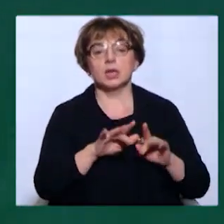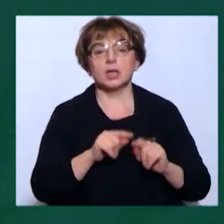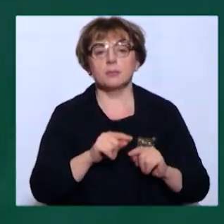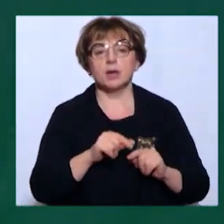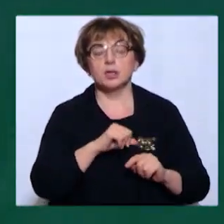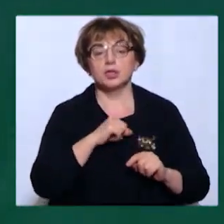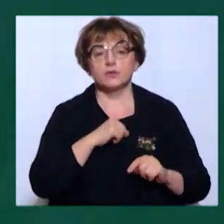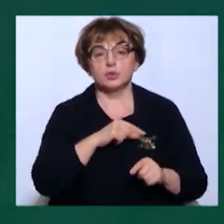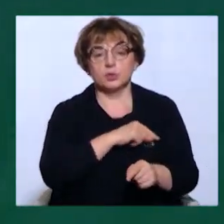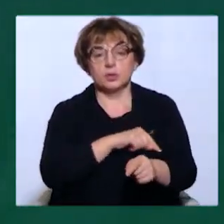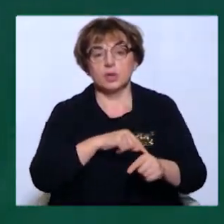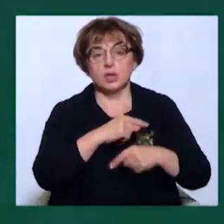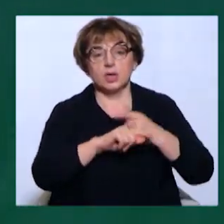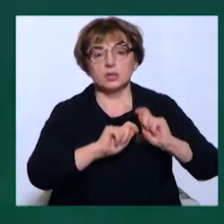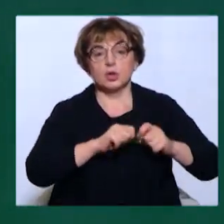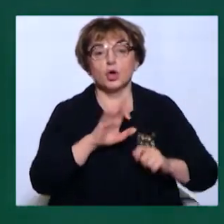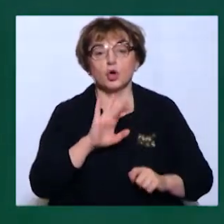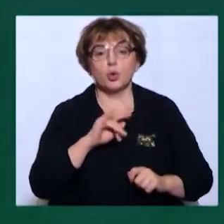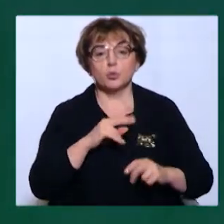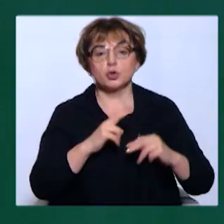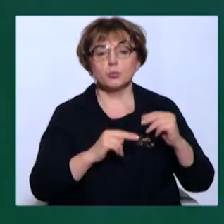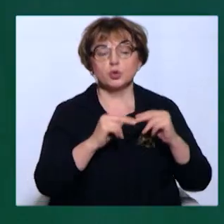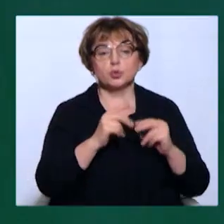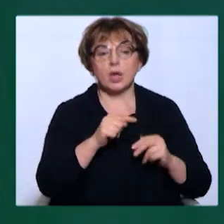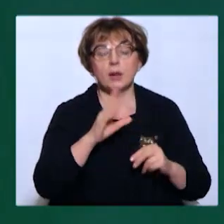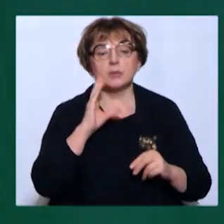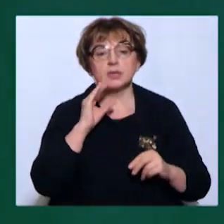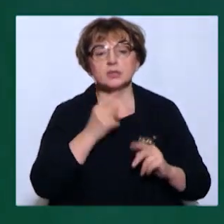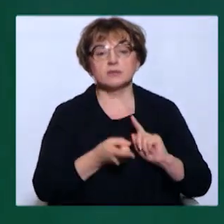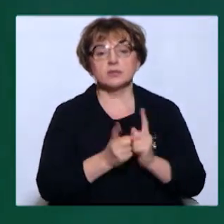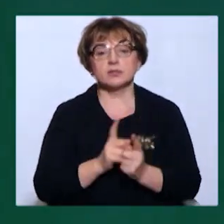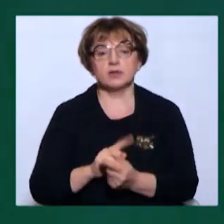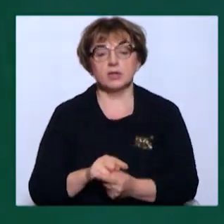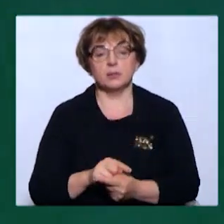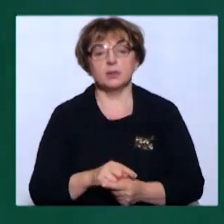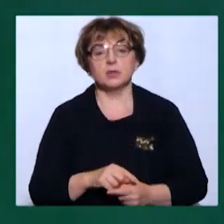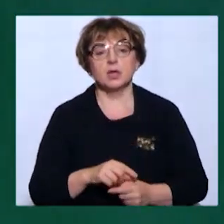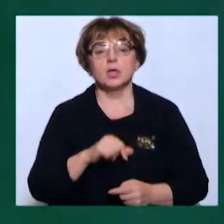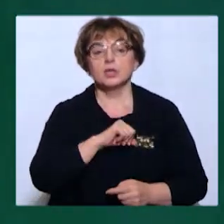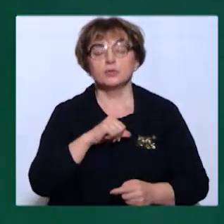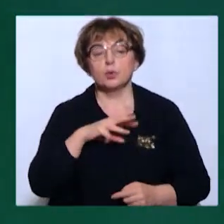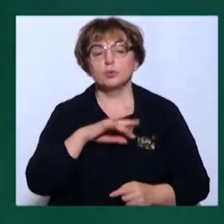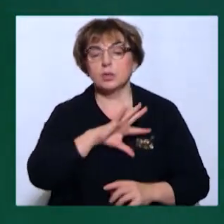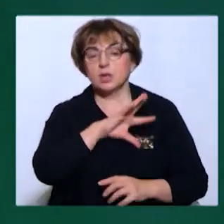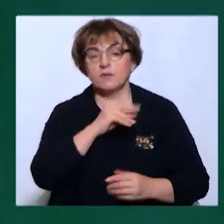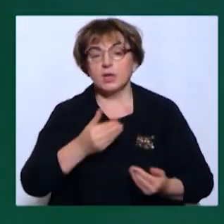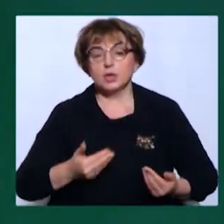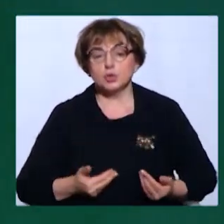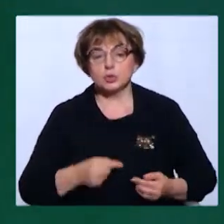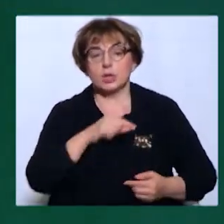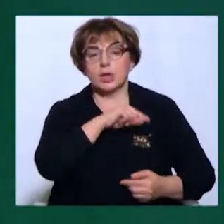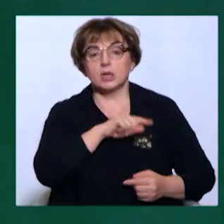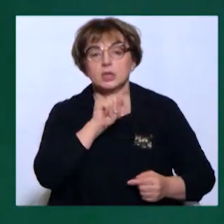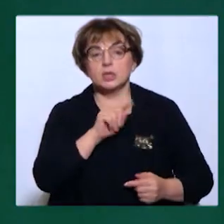გენის სტრუქტურის, ქრომოსომის სტრუქტურის ან რიცხვის ცვლილებას. მუტაცია ახასიათებს ყველა ცოცხალ ორგანიზმს.